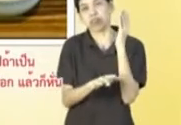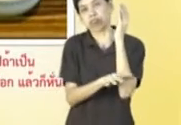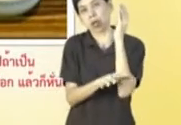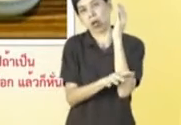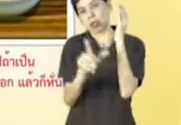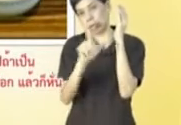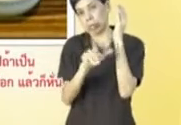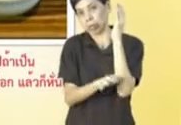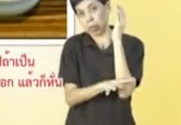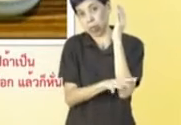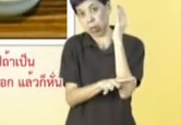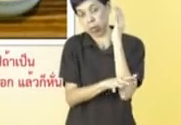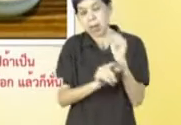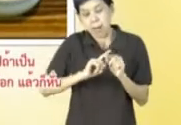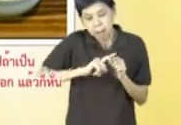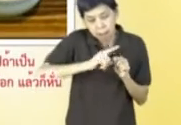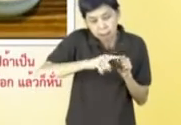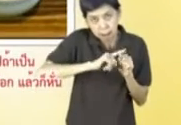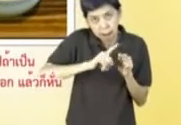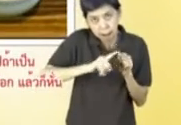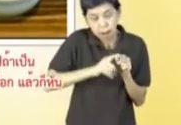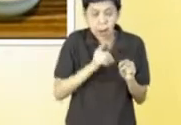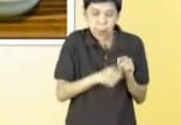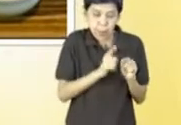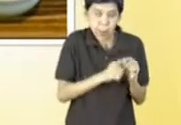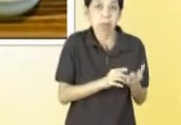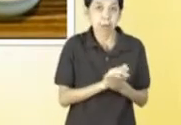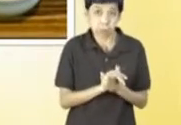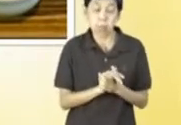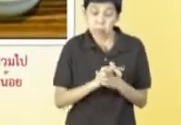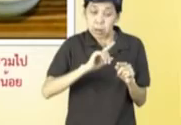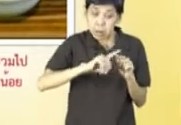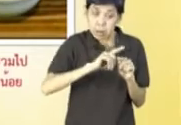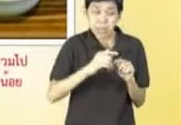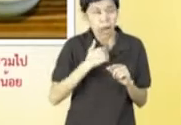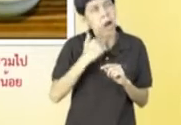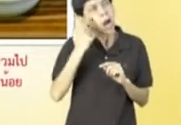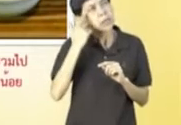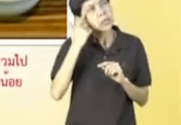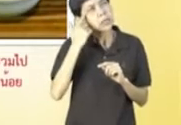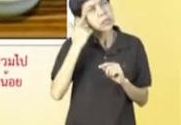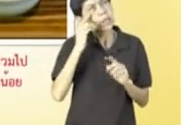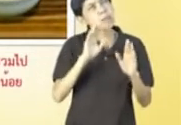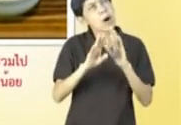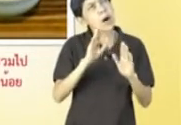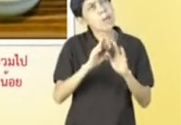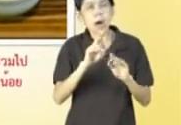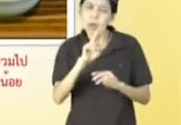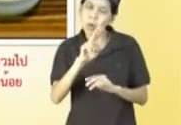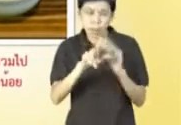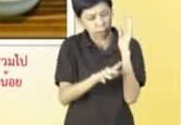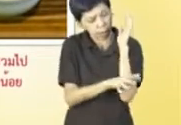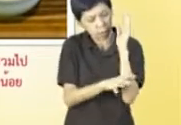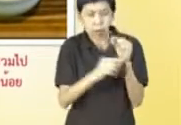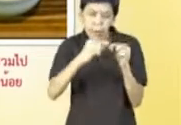ฮะกระชายมาปอกเปลือกแล้วก ็ หั่นฮะ อ ย ่ างคิดว่าน่าจะสัก 2-3 แง่งก็